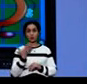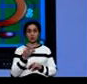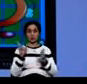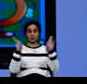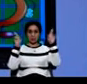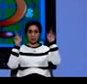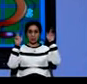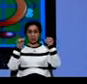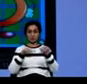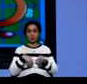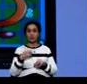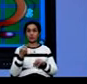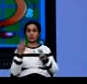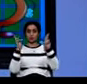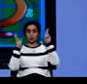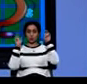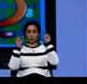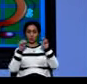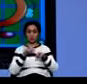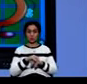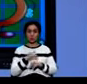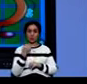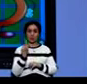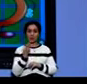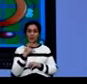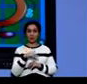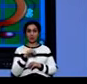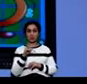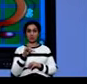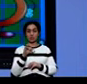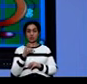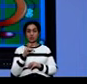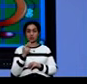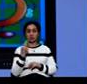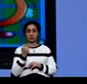Сколько зайцев? Ништяк. Два зайца.